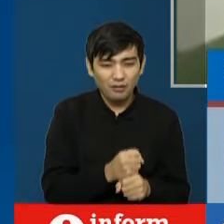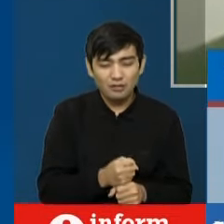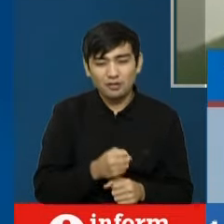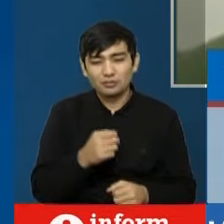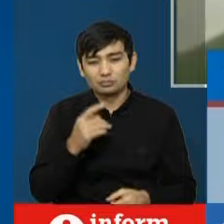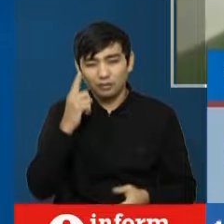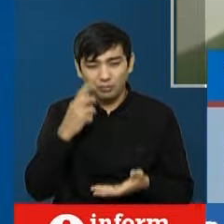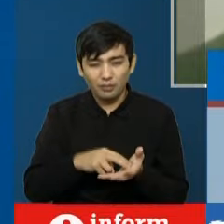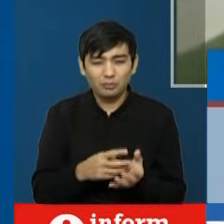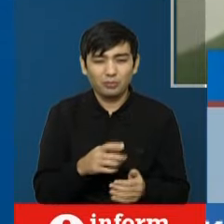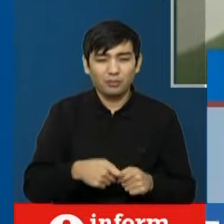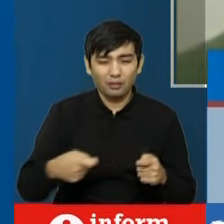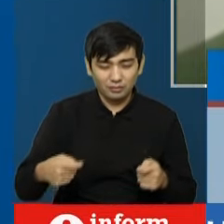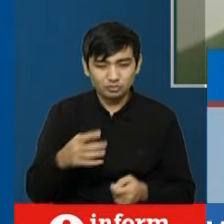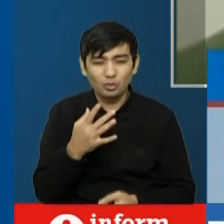дорабатываться, непонятно. И